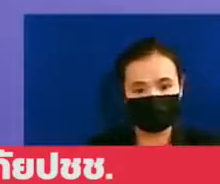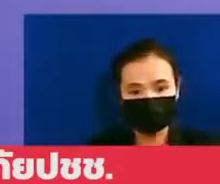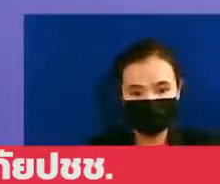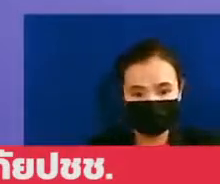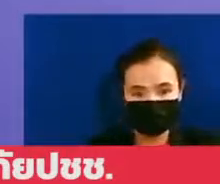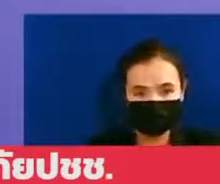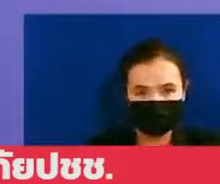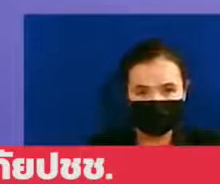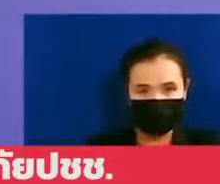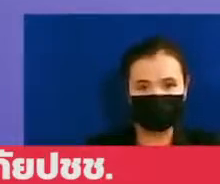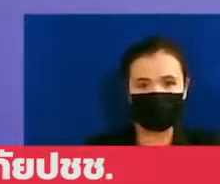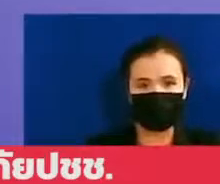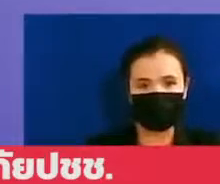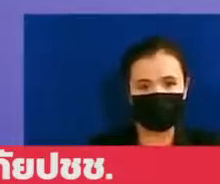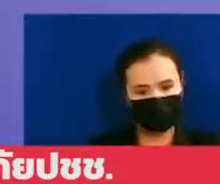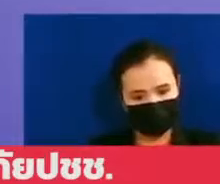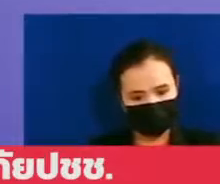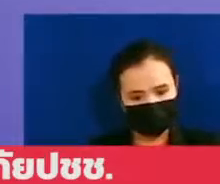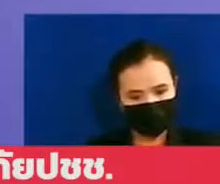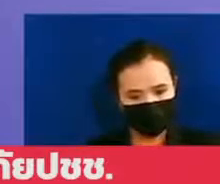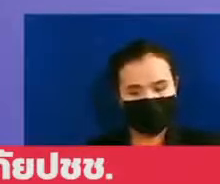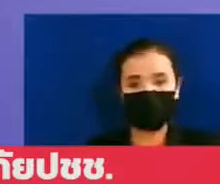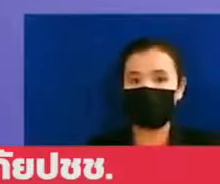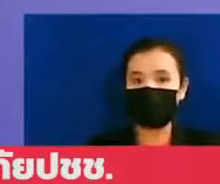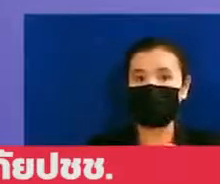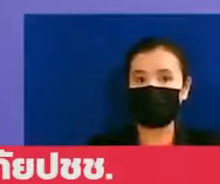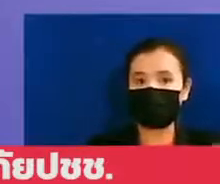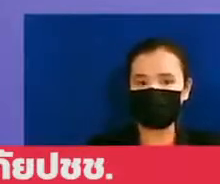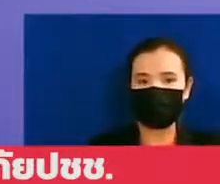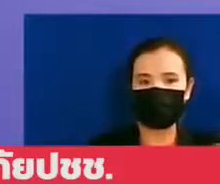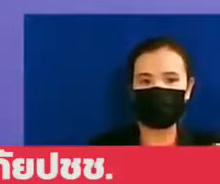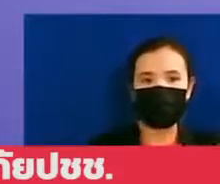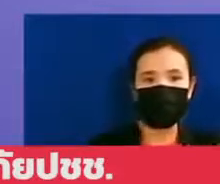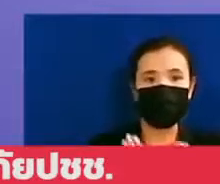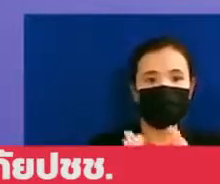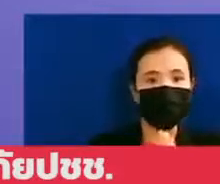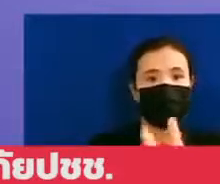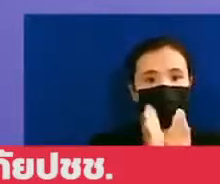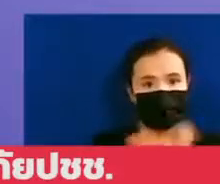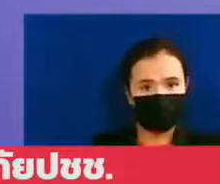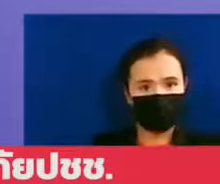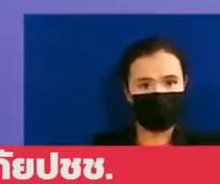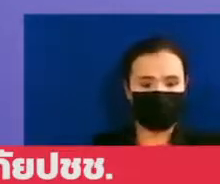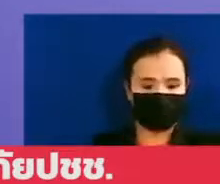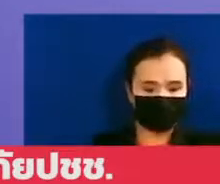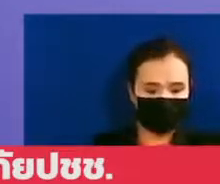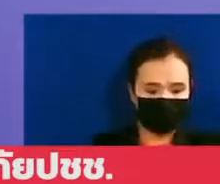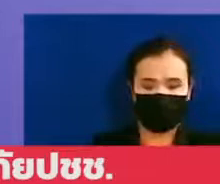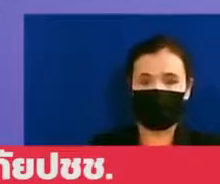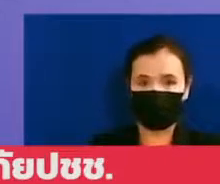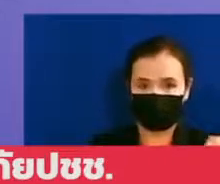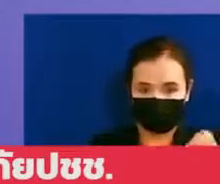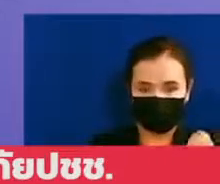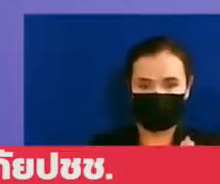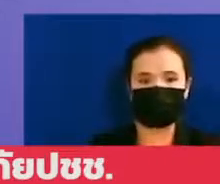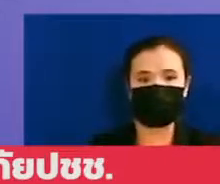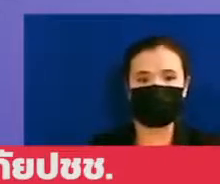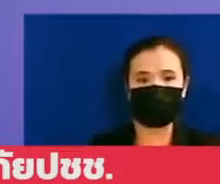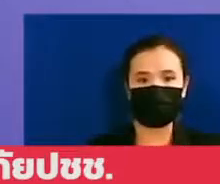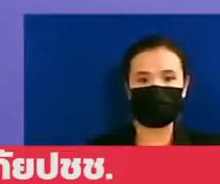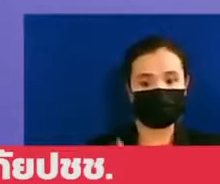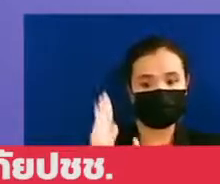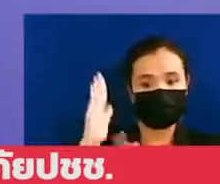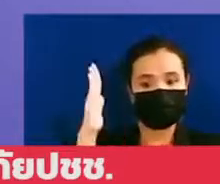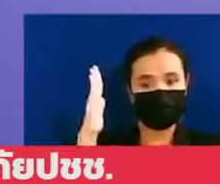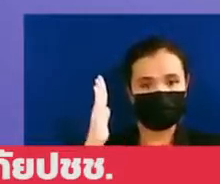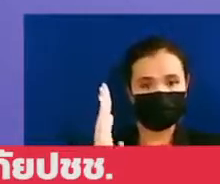ส่วนสถานการณ์ในกรุงเทพและปริมณฑลถือเป็นพื้นที่ที่พบการแพร่ระบาดและมีผู้ติดเชื้อจำนวนมากทางกระทรวงสาธารณสุขได้ท